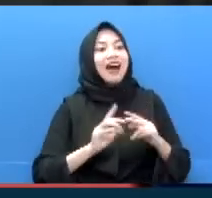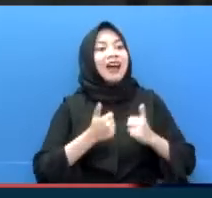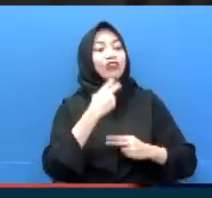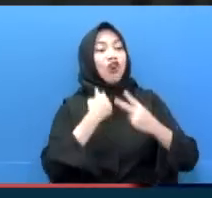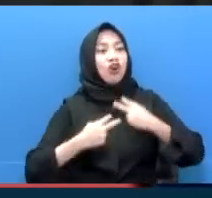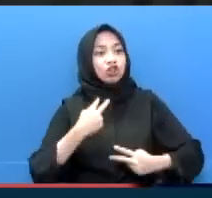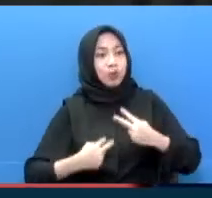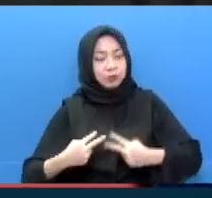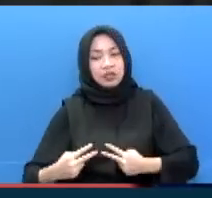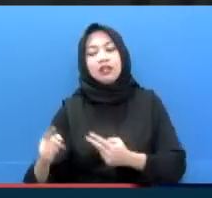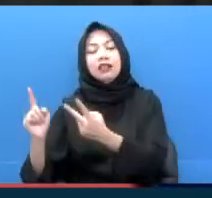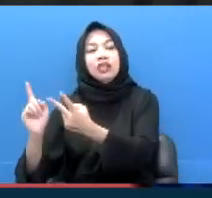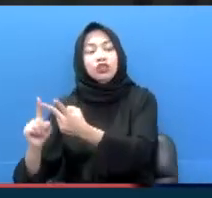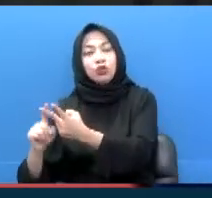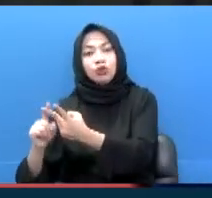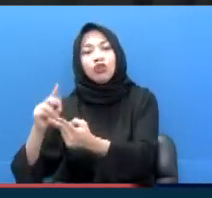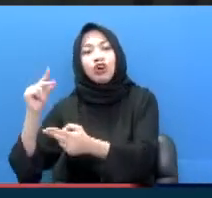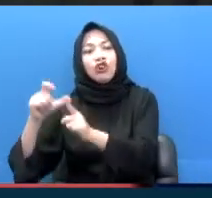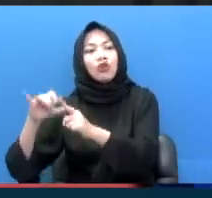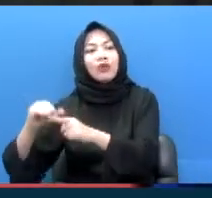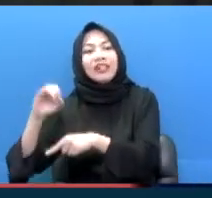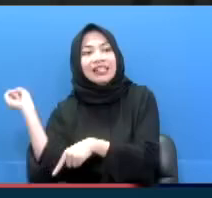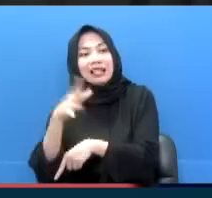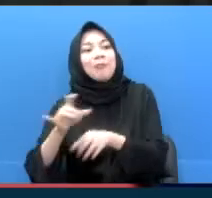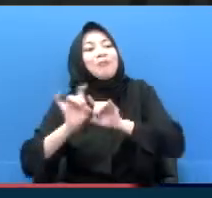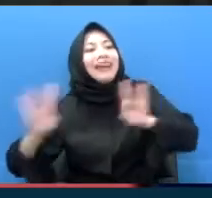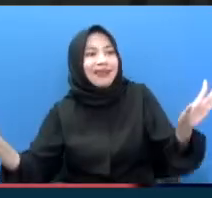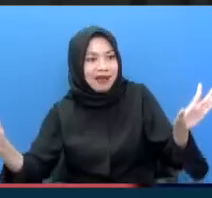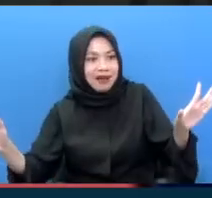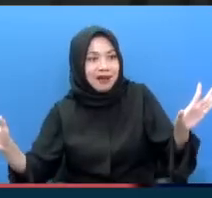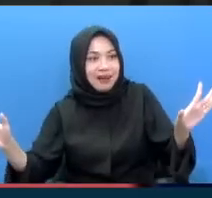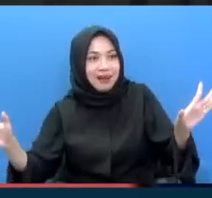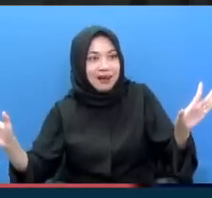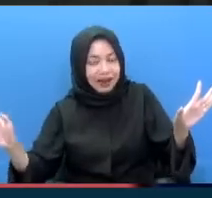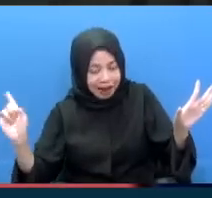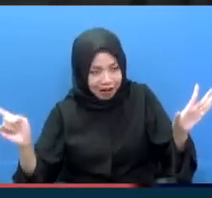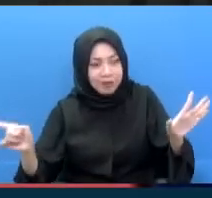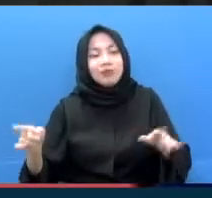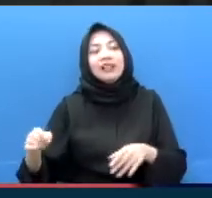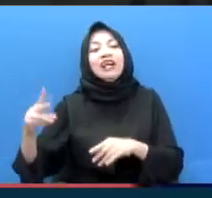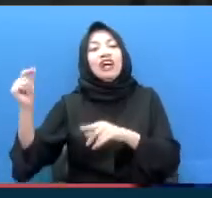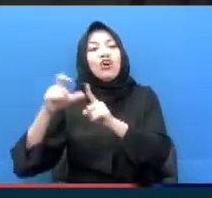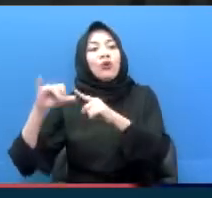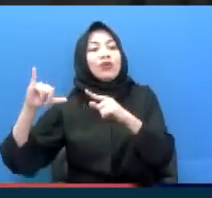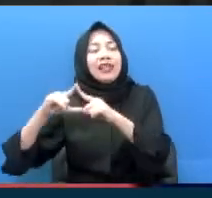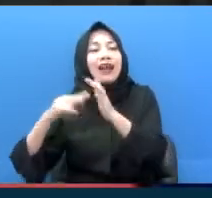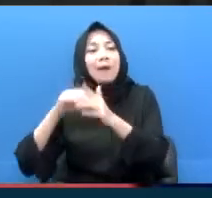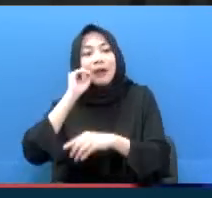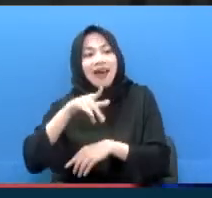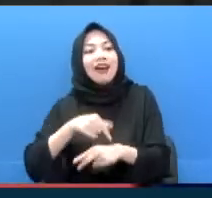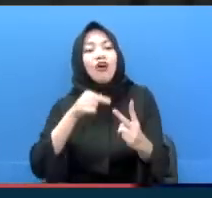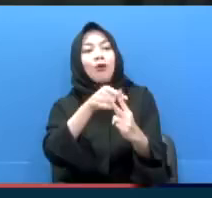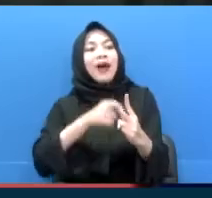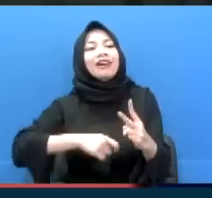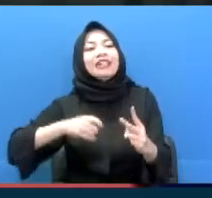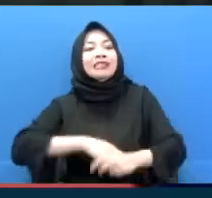adanya luka tusukan dan sabetan Samurai tapi faktanya setelah diotopsi dan hasil pisumnya keluar